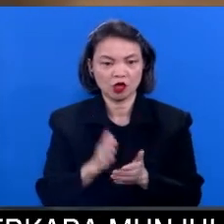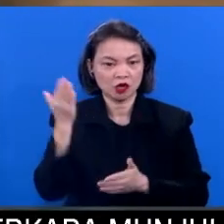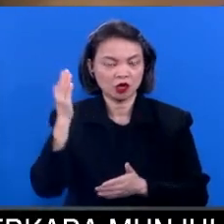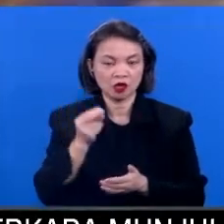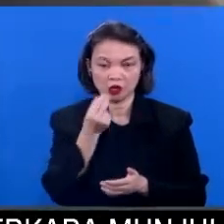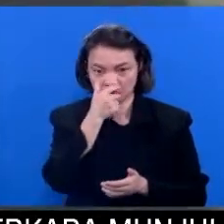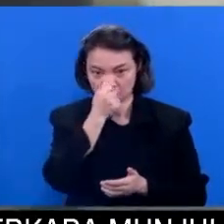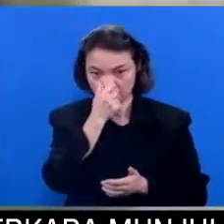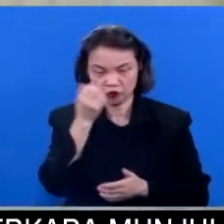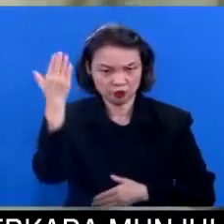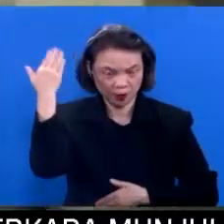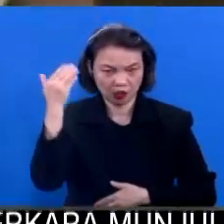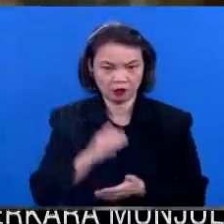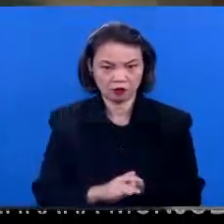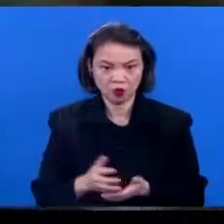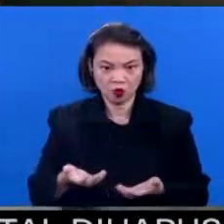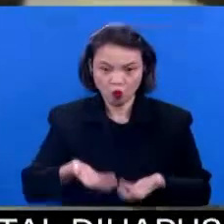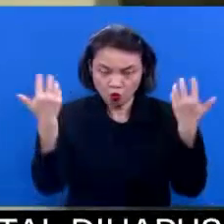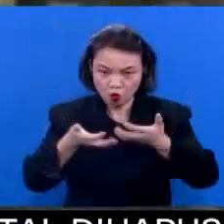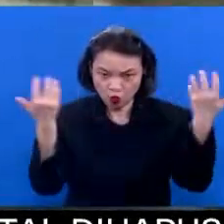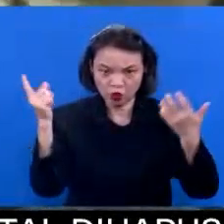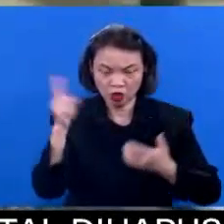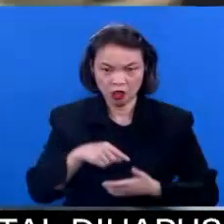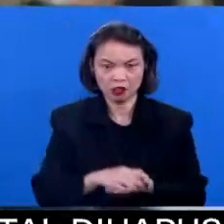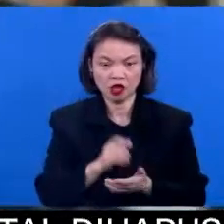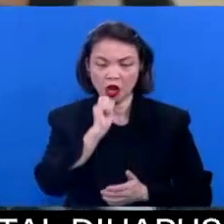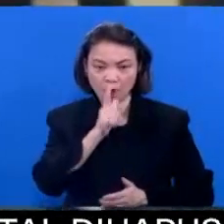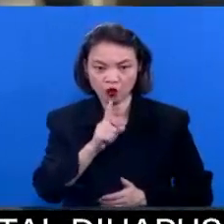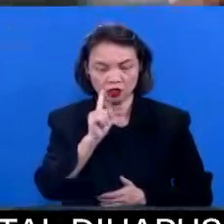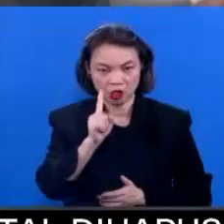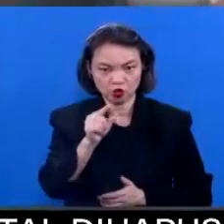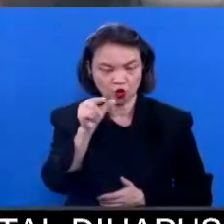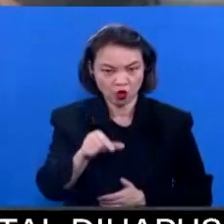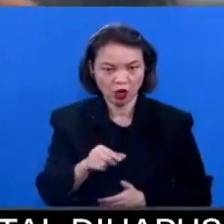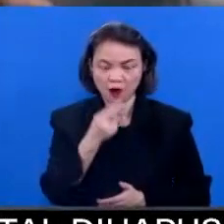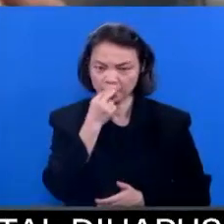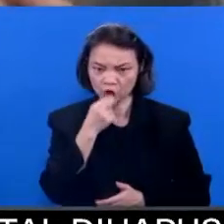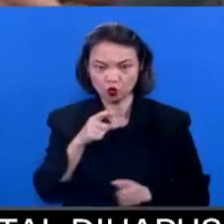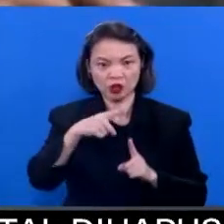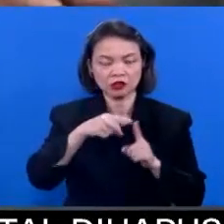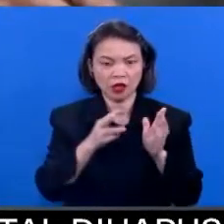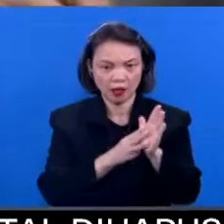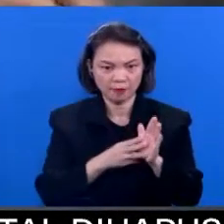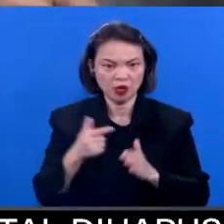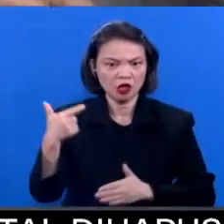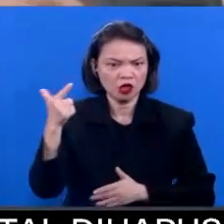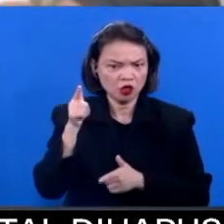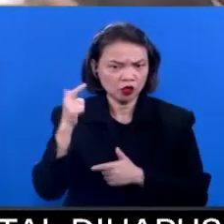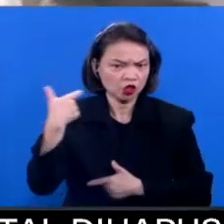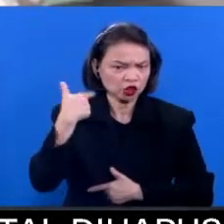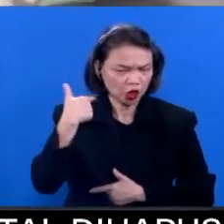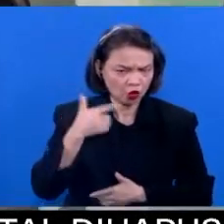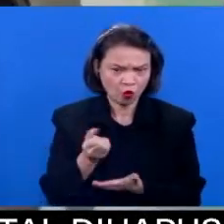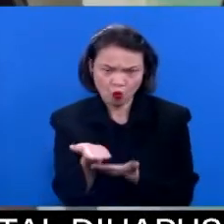2021. Penggerebekan ini berawal dari laporan seorang warga Bandung berinisial TM yang mengaku diteror penagih utang atau debt